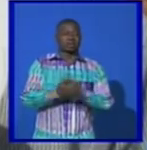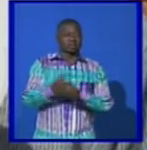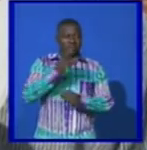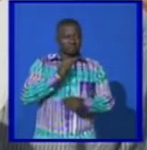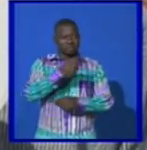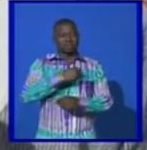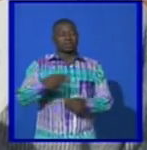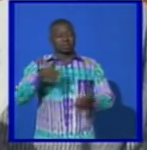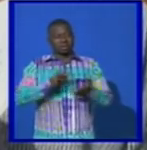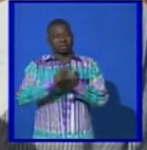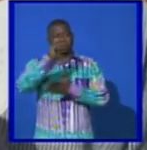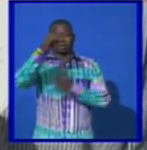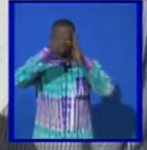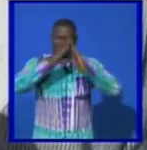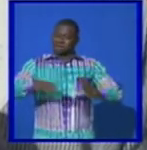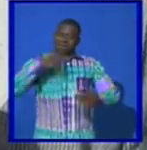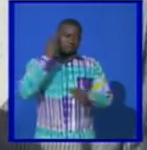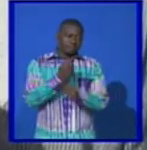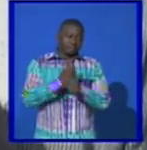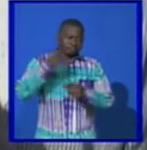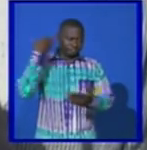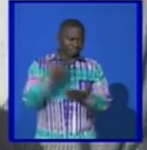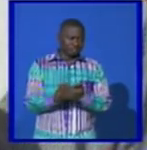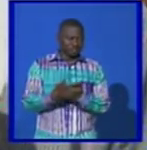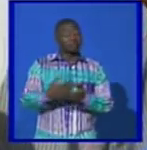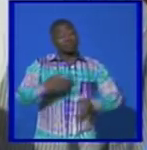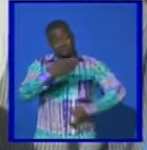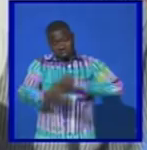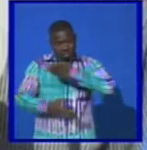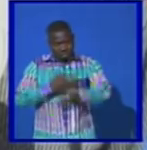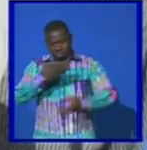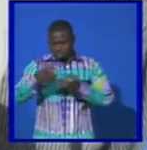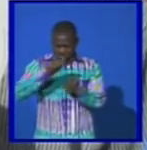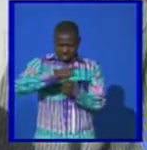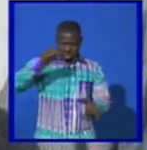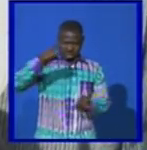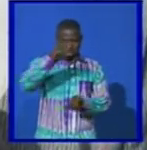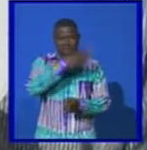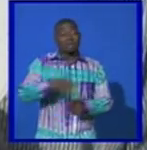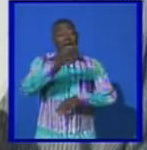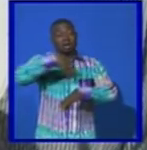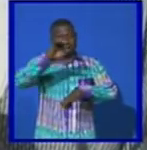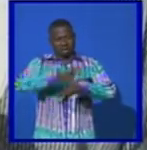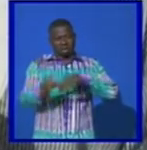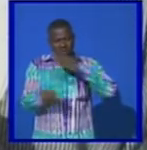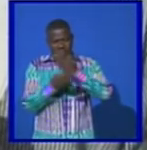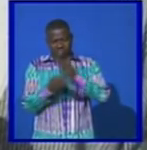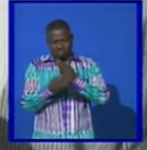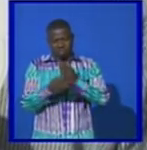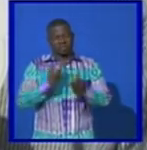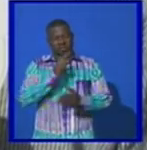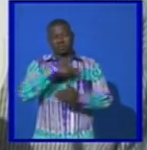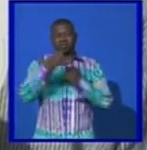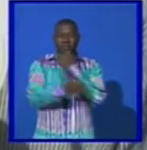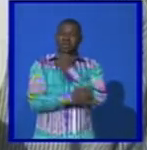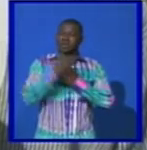avons des opérateurs économiques. C'est la ville économique, c'est la capitale économique de notre pays. Elle a besoin donc, cette ville a